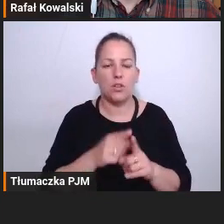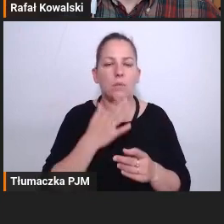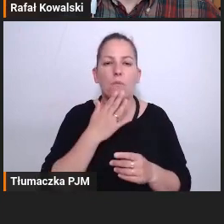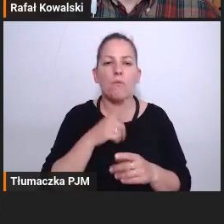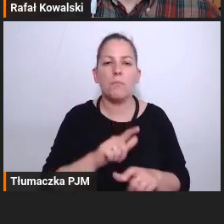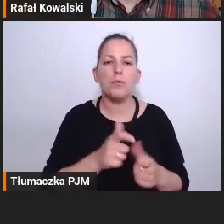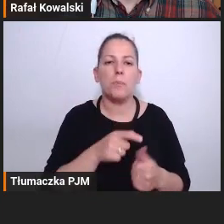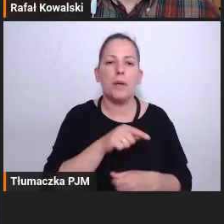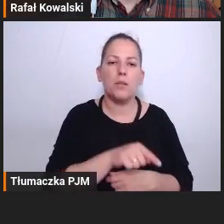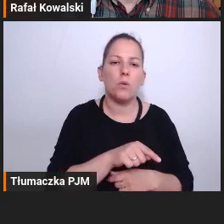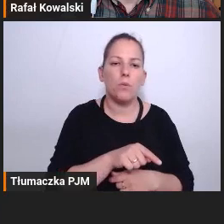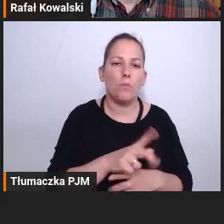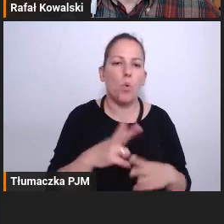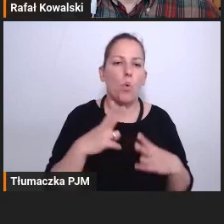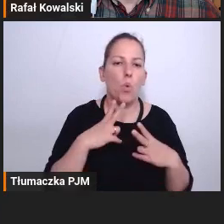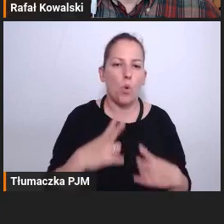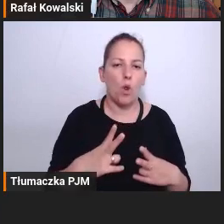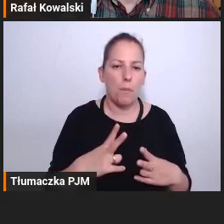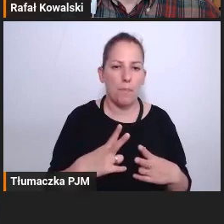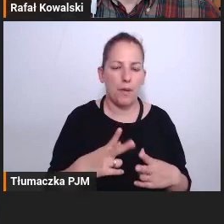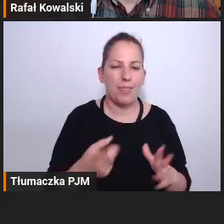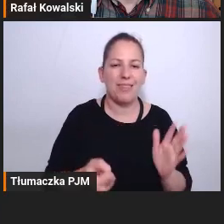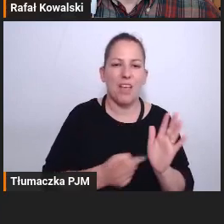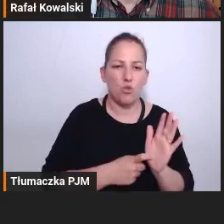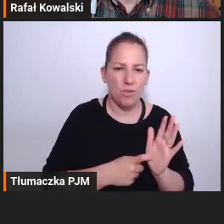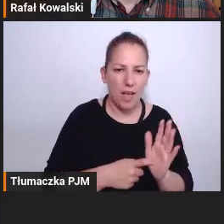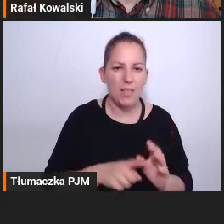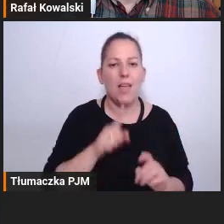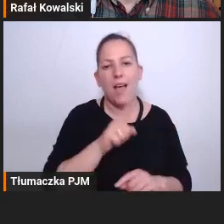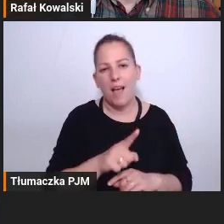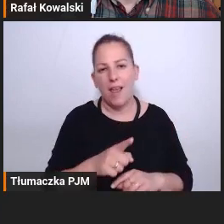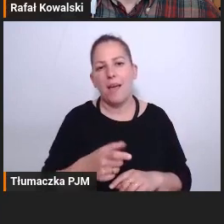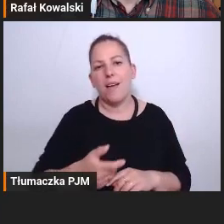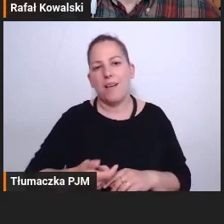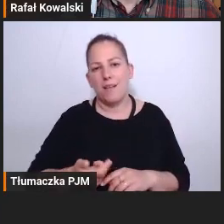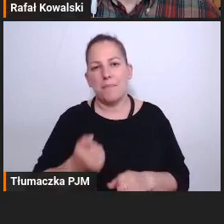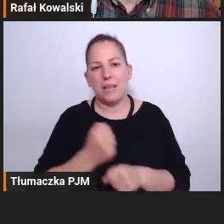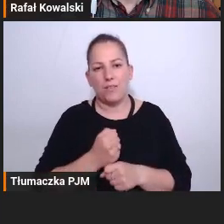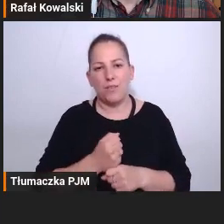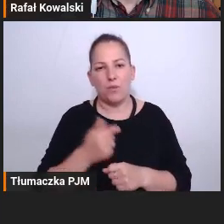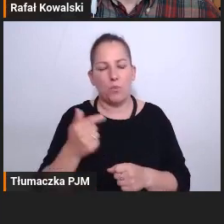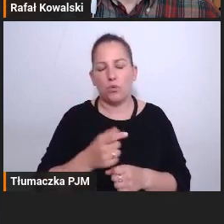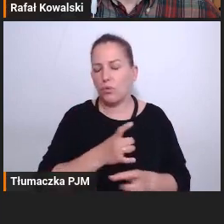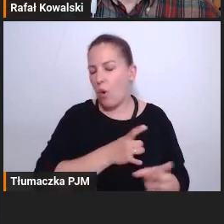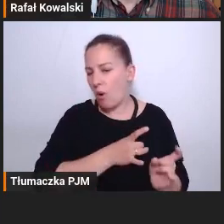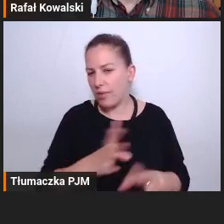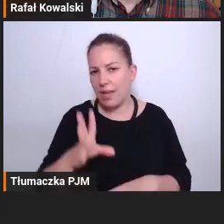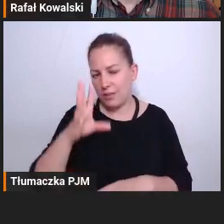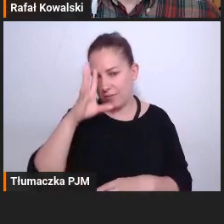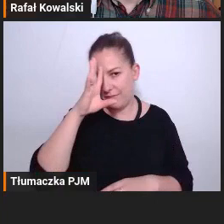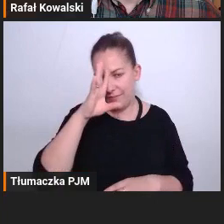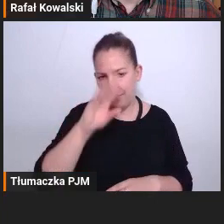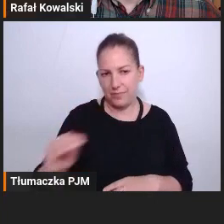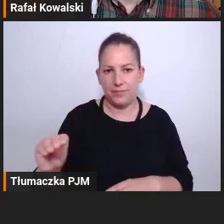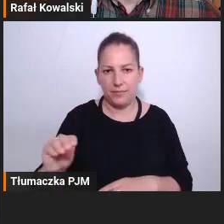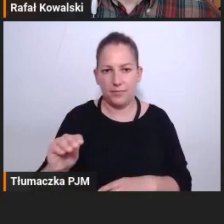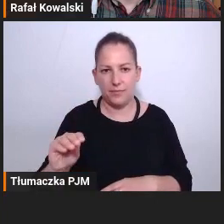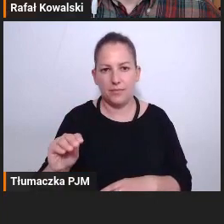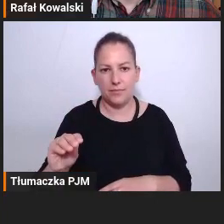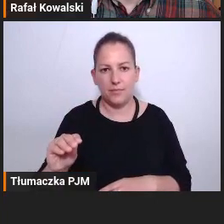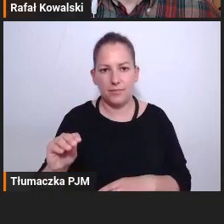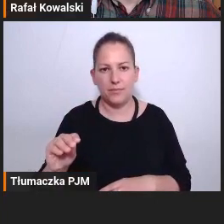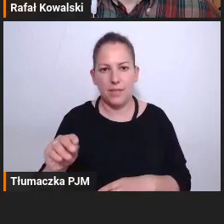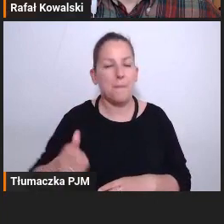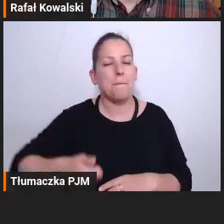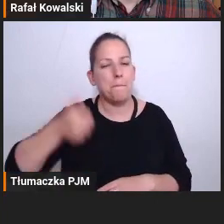przypadku urlopu na żądanie, natomiast no, pracodawca powinien niezwłocznie odpowiedzieć pracownikowi